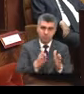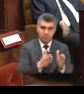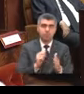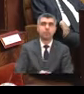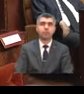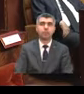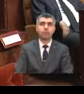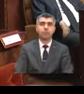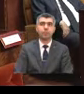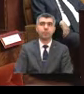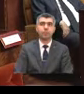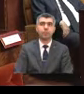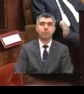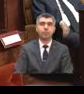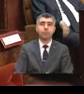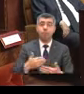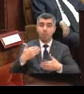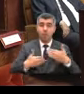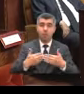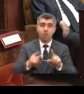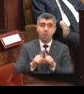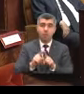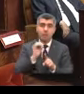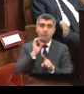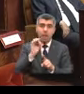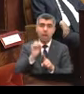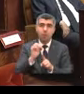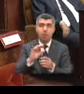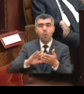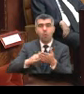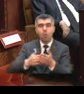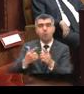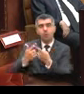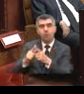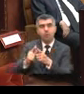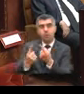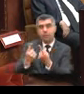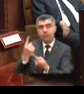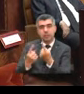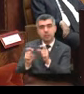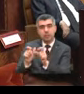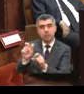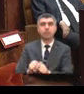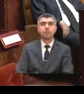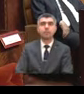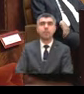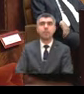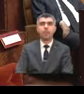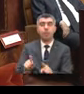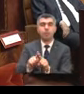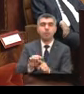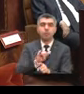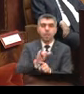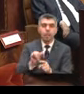ذوي الإعاقة متروكون لمصيرهم، خاصة بالنسبة للأشخاص الذين لا يستطيعون